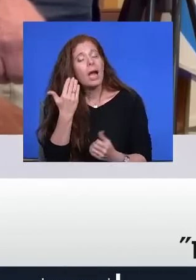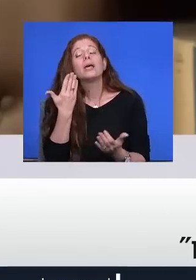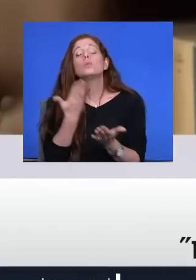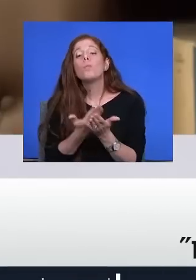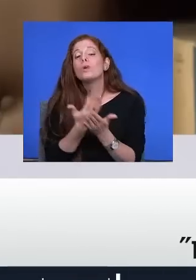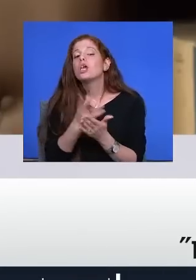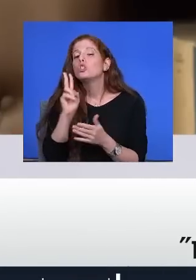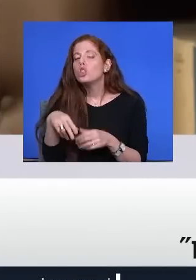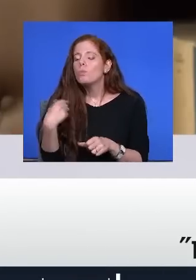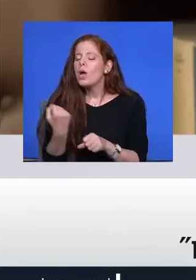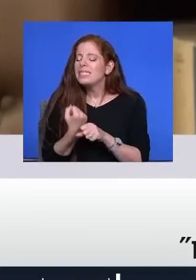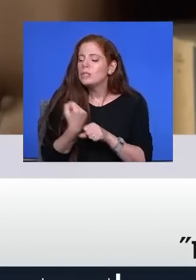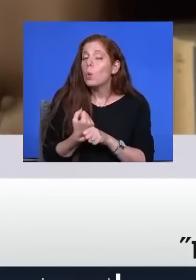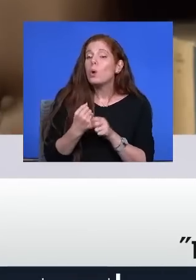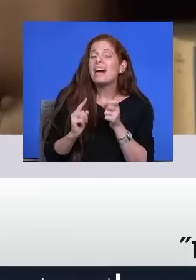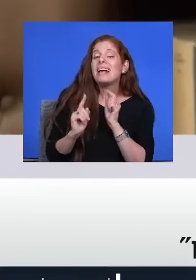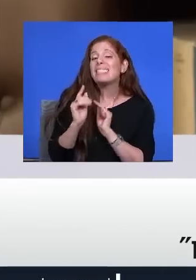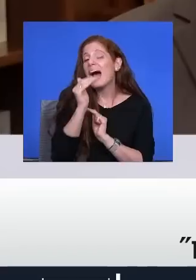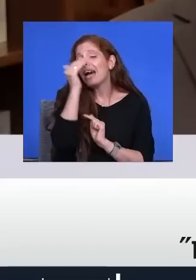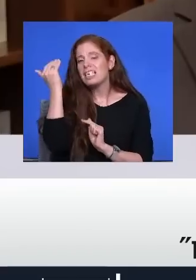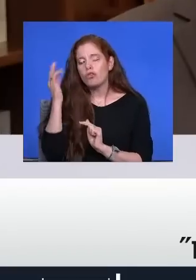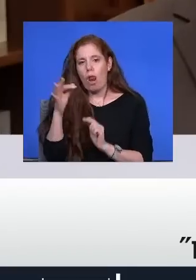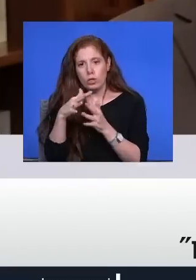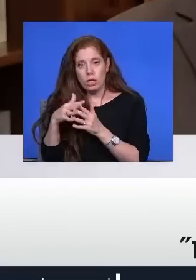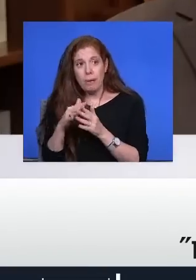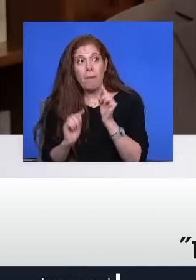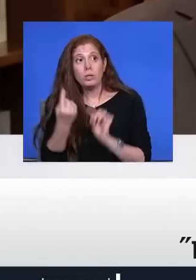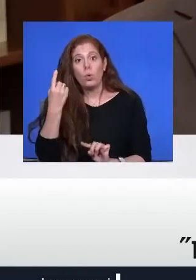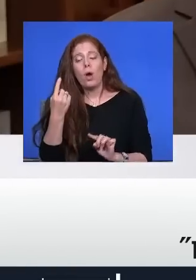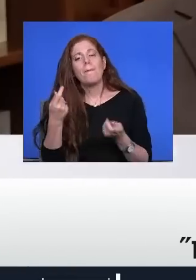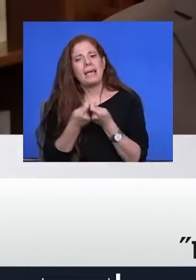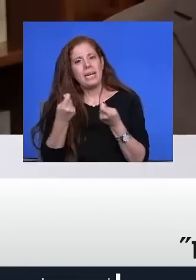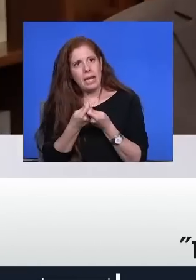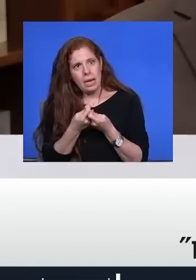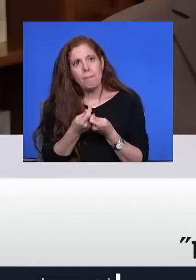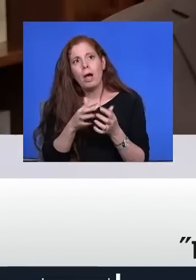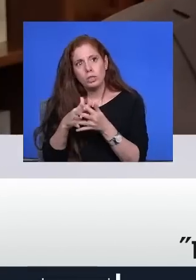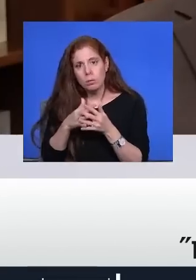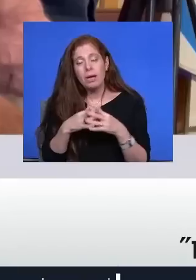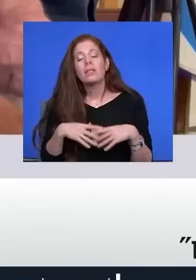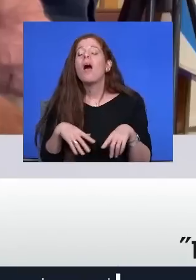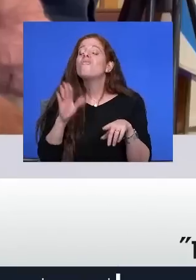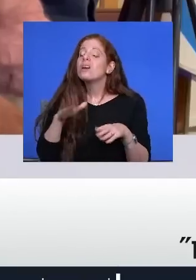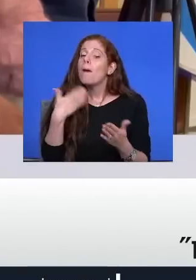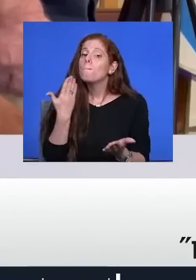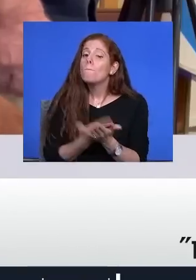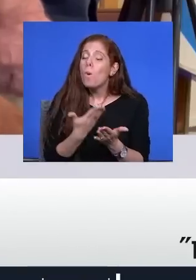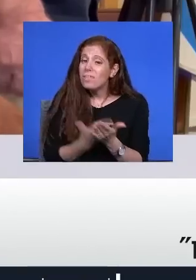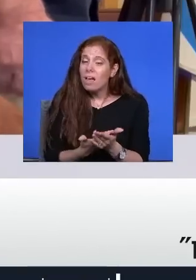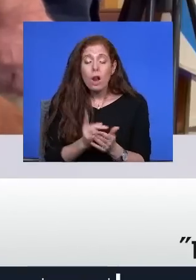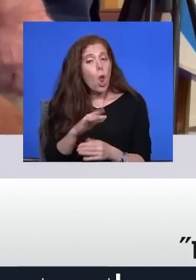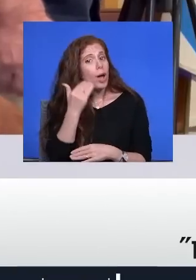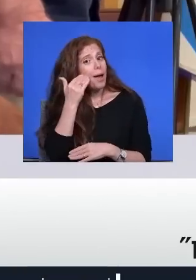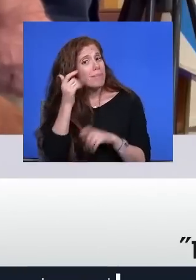עיסוק חריג של ארצות הברית במתרחש בענייניה הפנימיים של ישראל, אבל באותה נשימה מודה, לא רק האמריקנים מוטרדים,